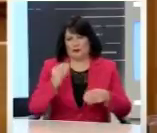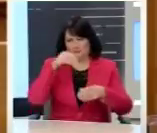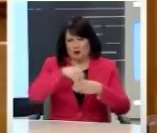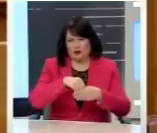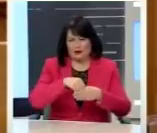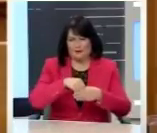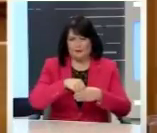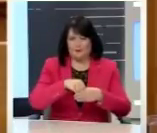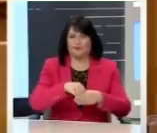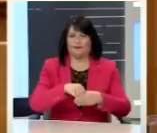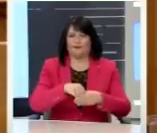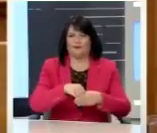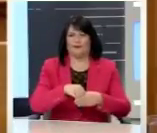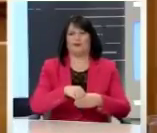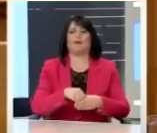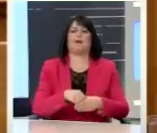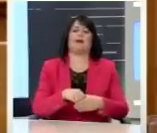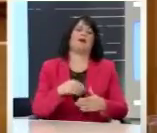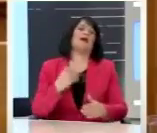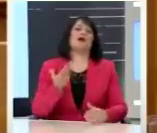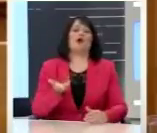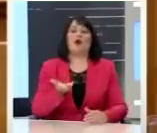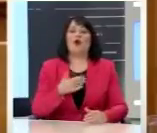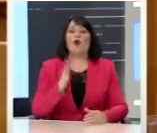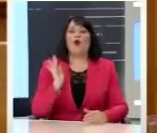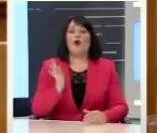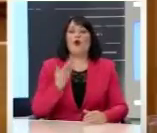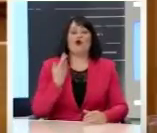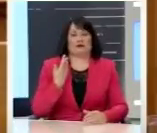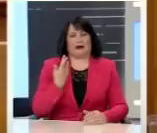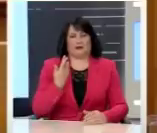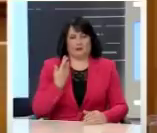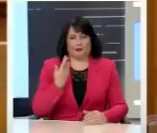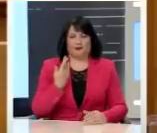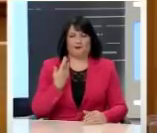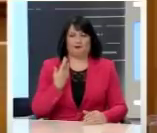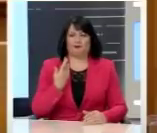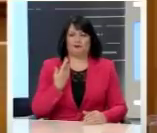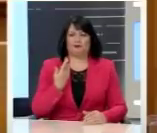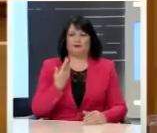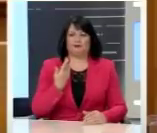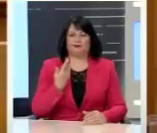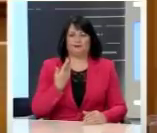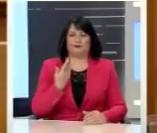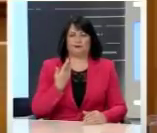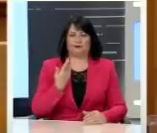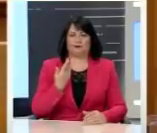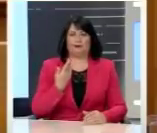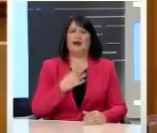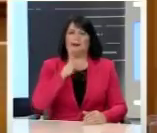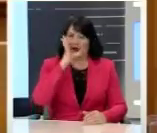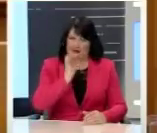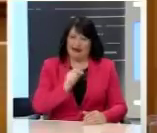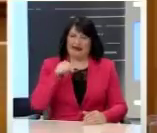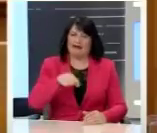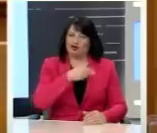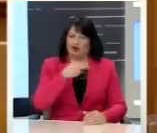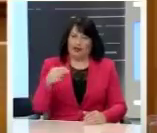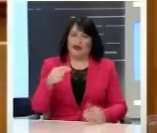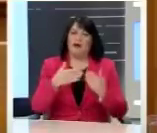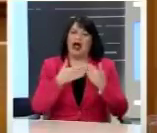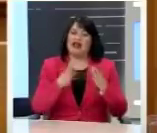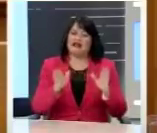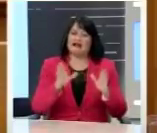Είναι ο συγκεκριμένος. Κάντε λίγο ησυχία, που όταν θα φτάσουμε στο να ανοίξουμε πράγματι την υπόθεση και